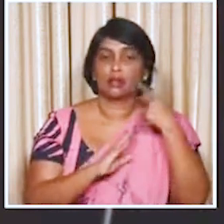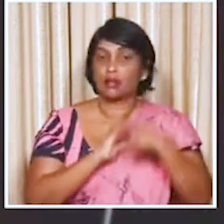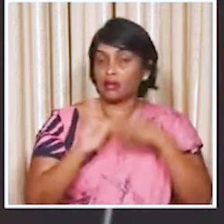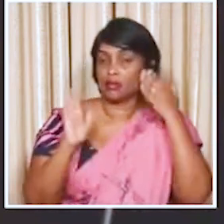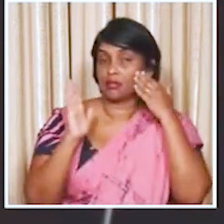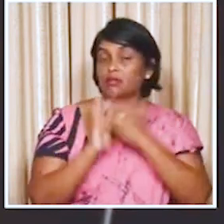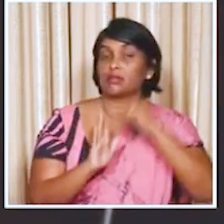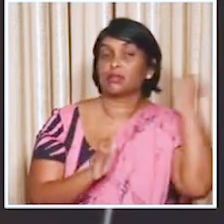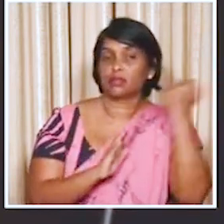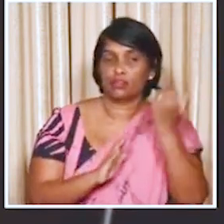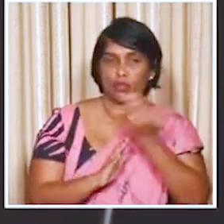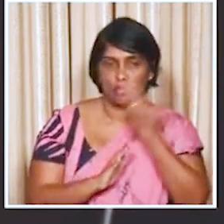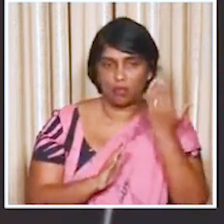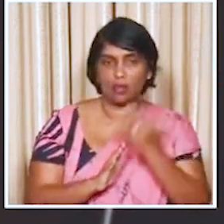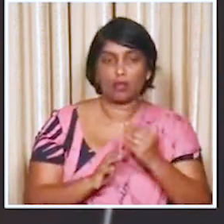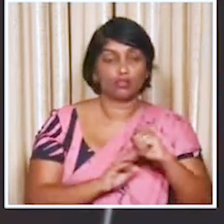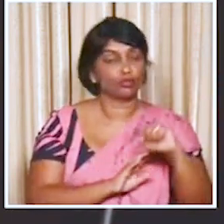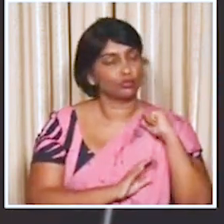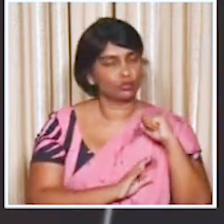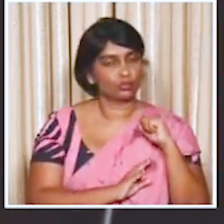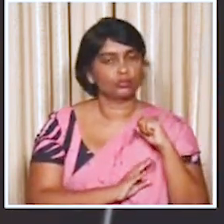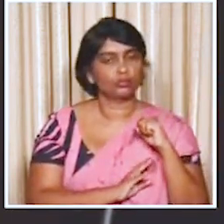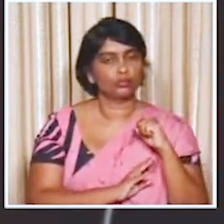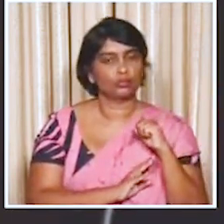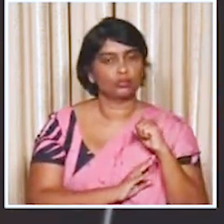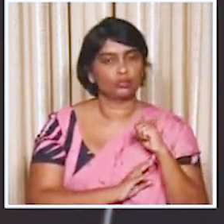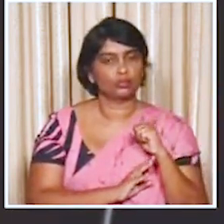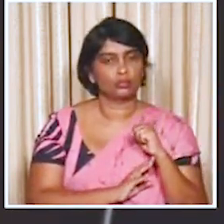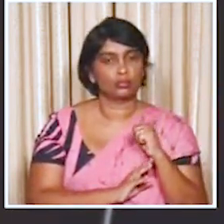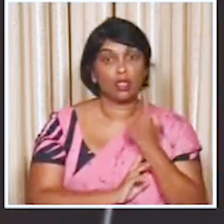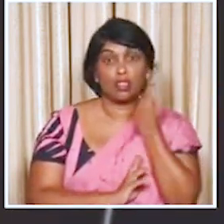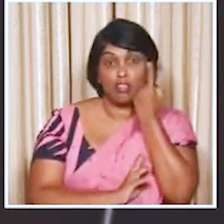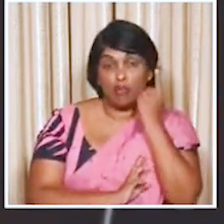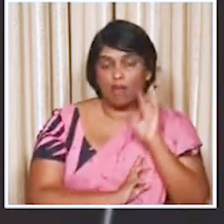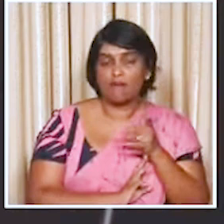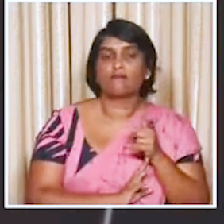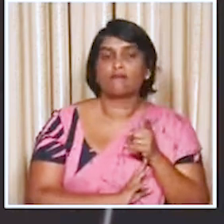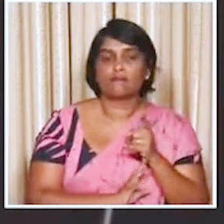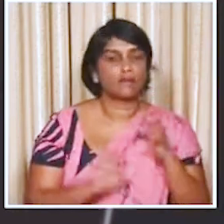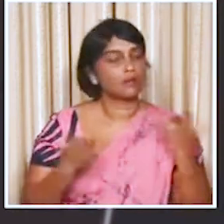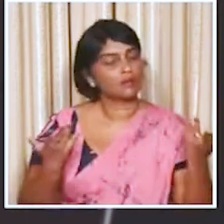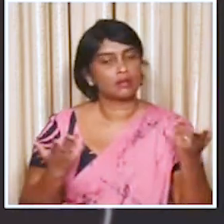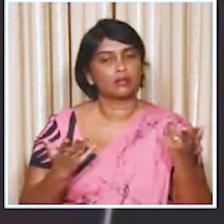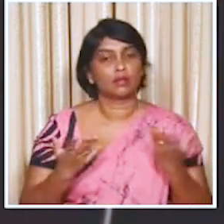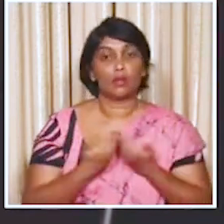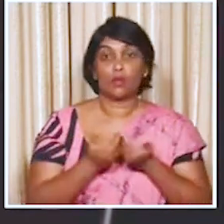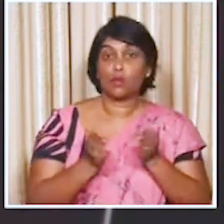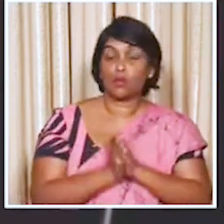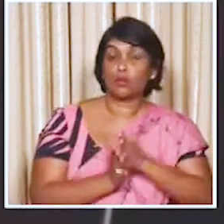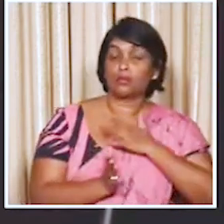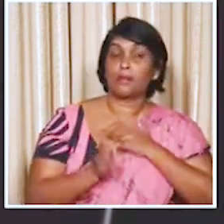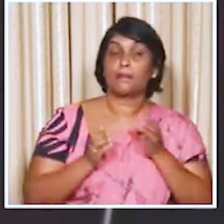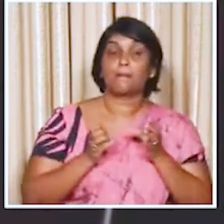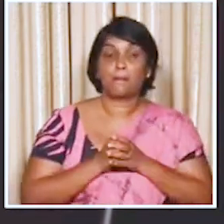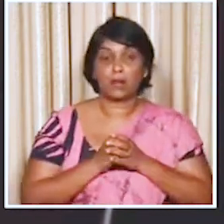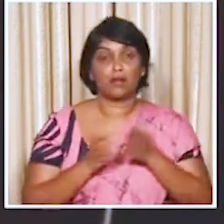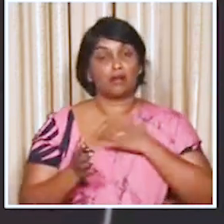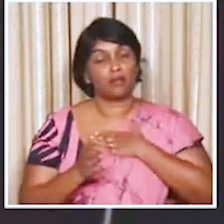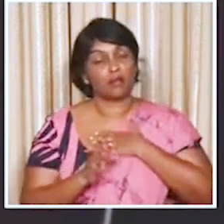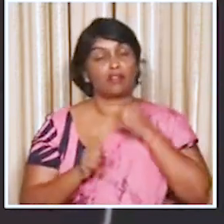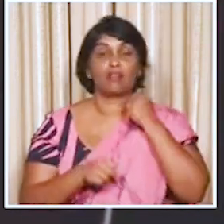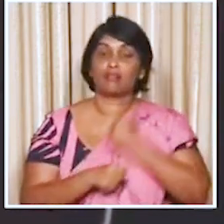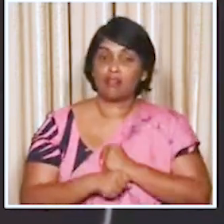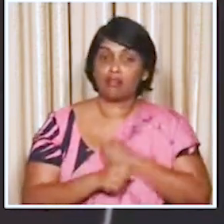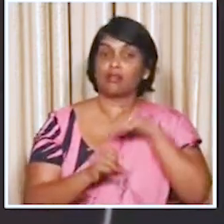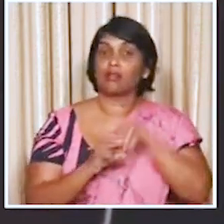wenuwen katha karanna puluwan hayyak tiyena Dinyane aktiye na, eh mana tuh? තමන්ගේම පක්ෂේ තමන්ගේම